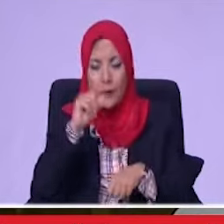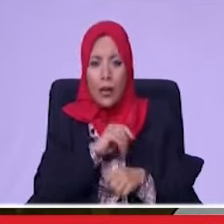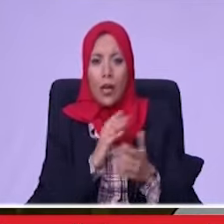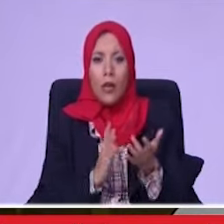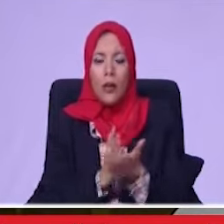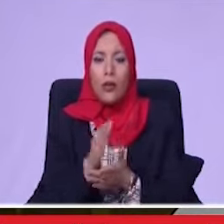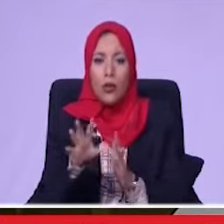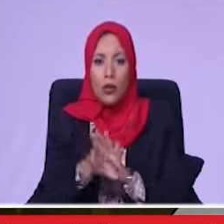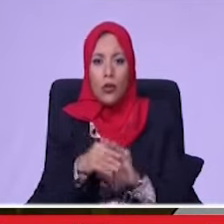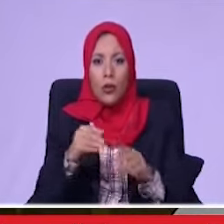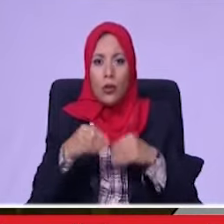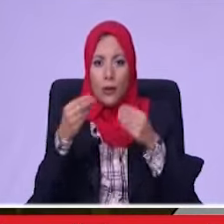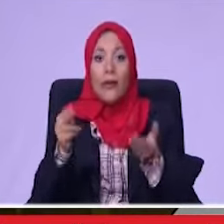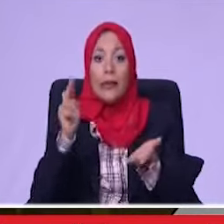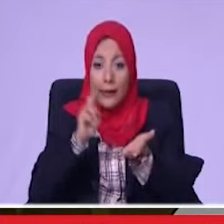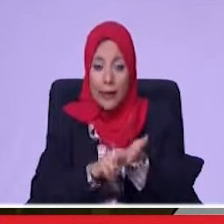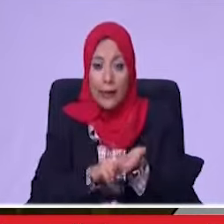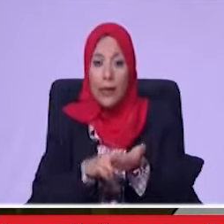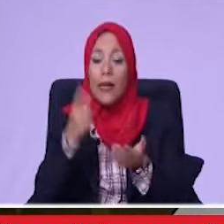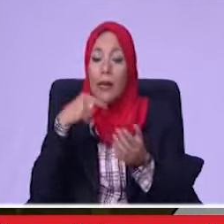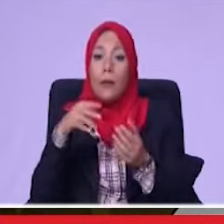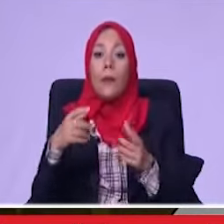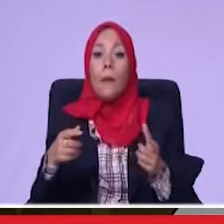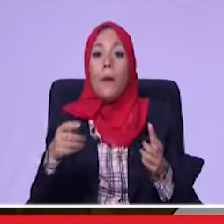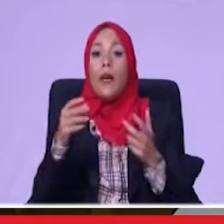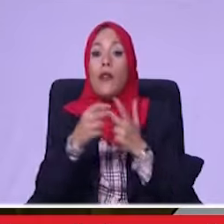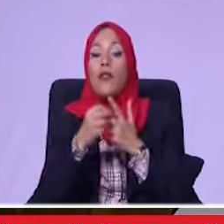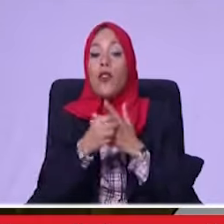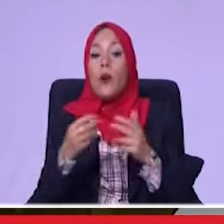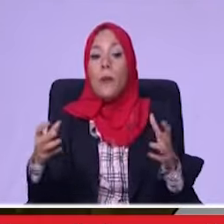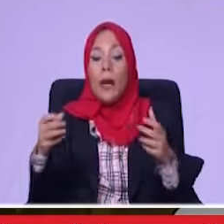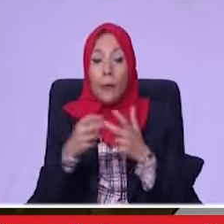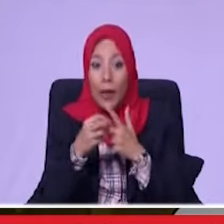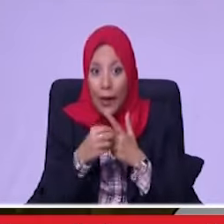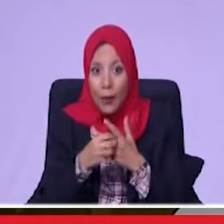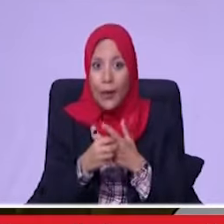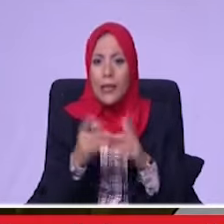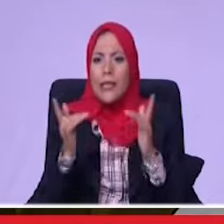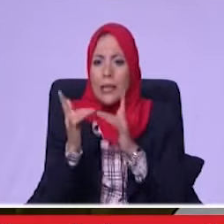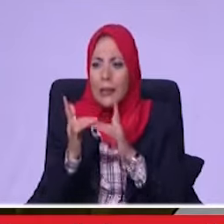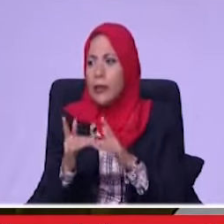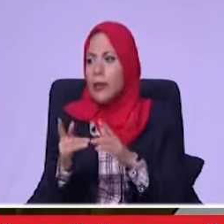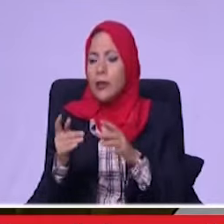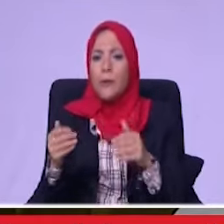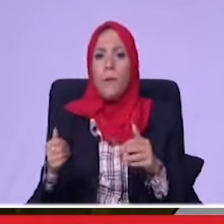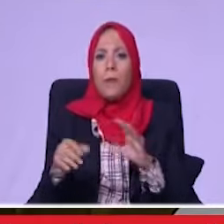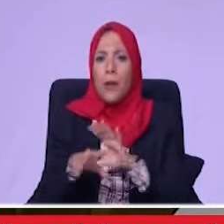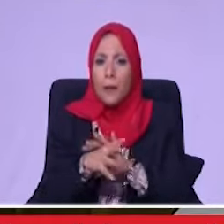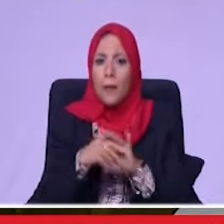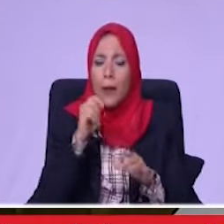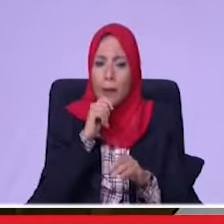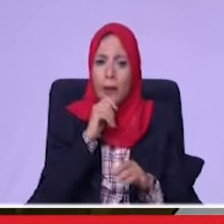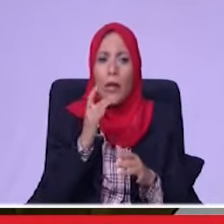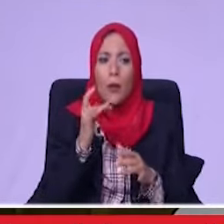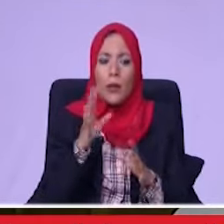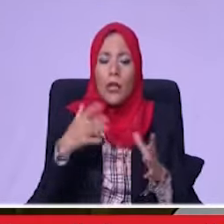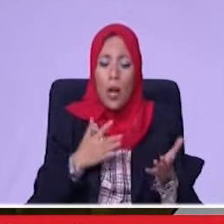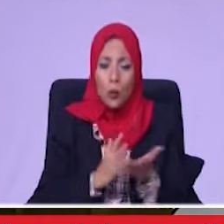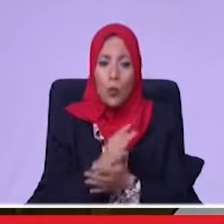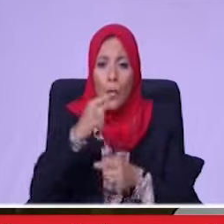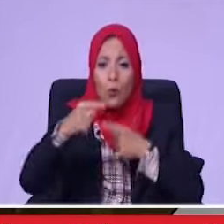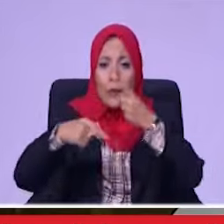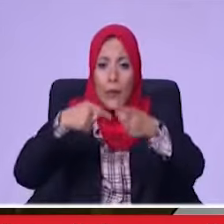ايضا مرة تانية جهاز العرايس. احنا كنا قدمنا الفترة اللي فاتت مجموعة من اجهزة العرايس، احنا مستمرين